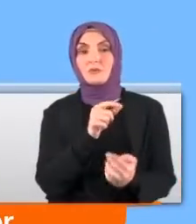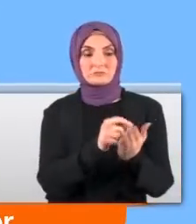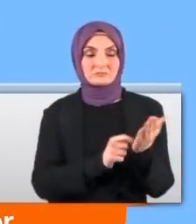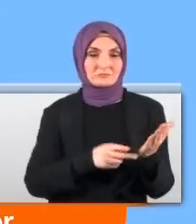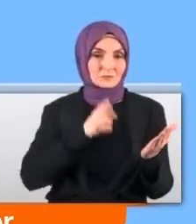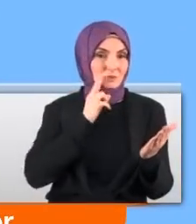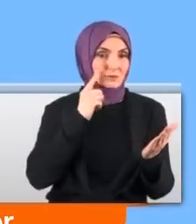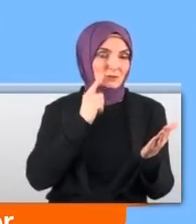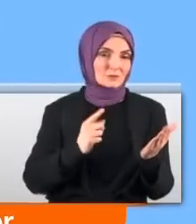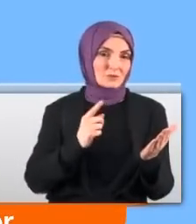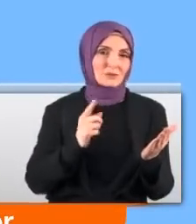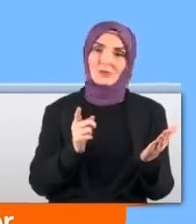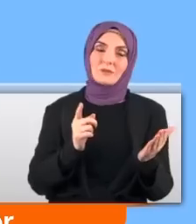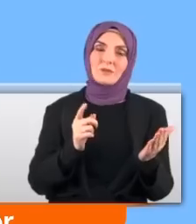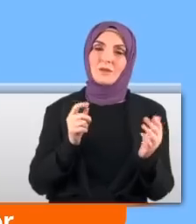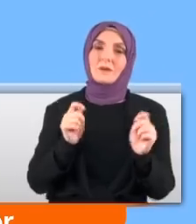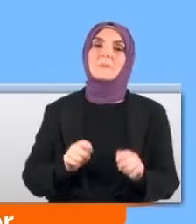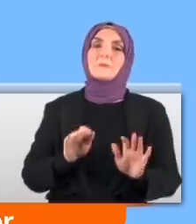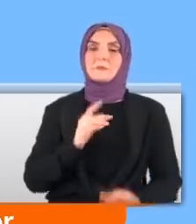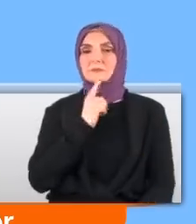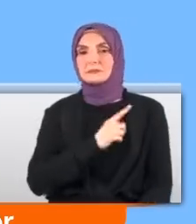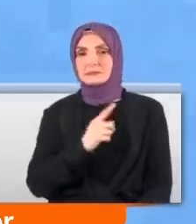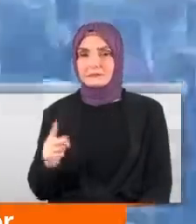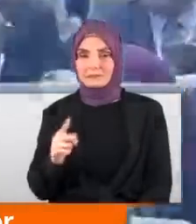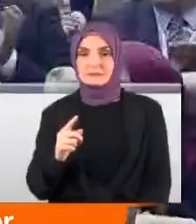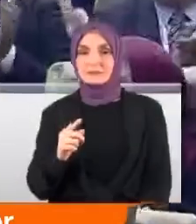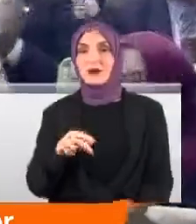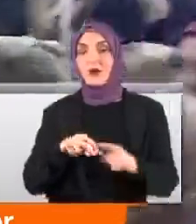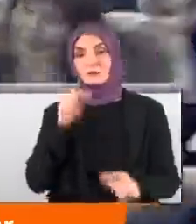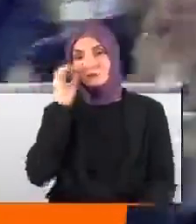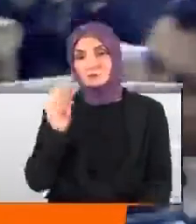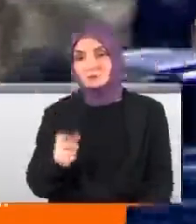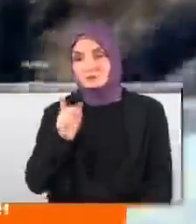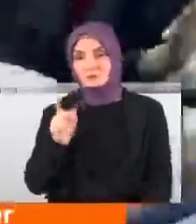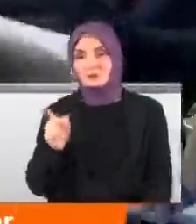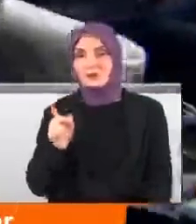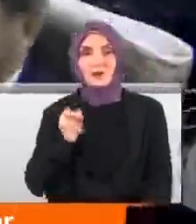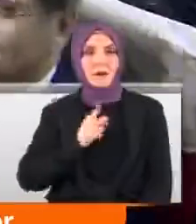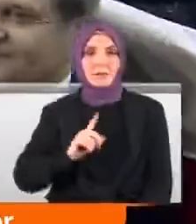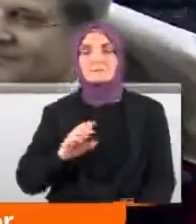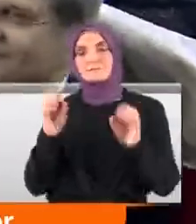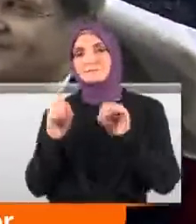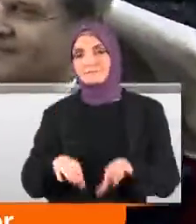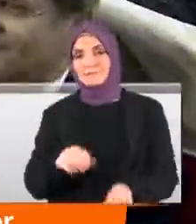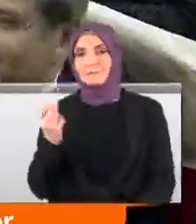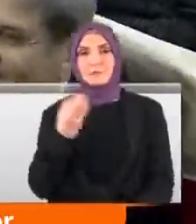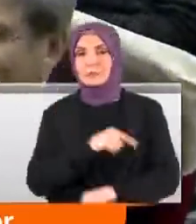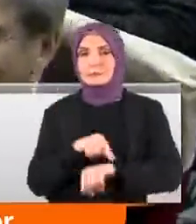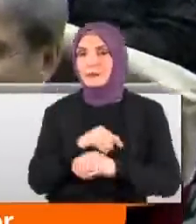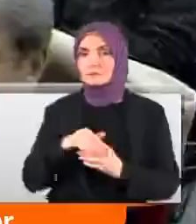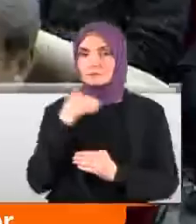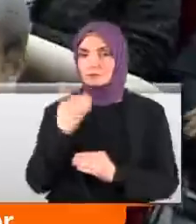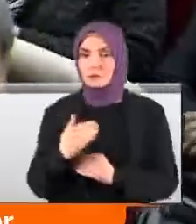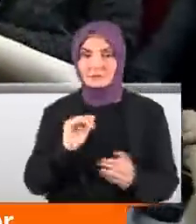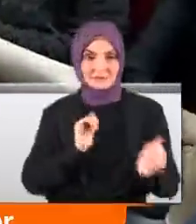mümkün değil diyerek reddetti. Çıray da adaylıktan çekildi. Birkaç saat sonra da krizin nedenini